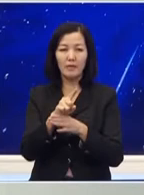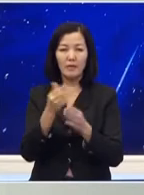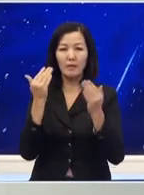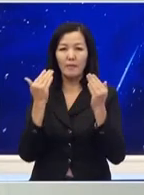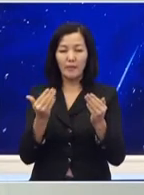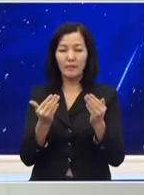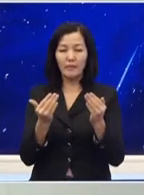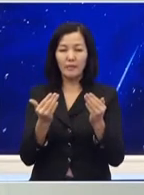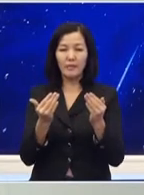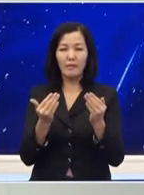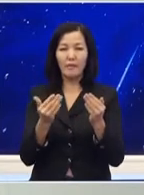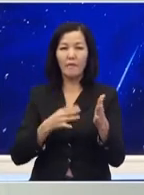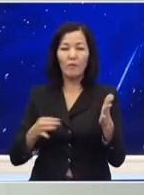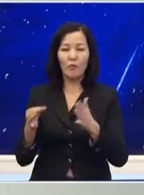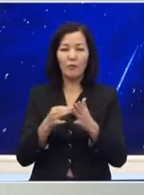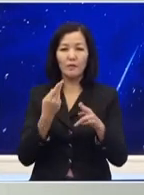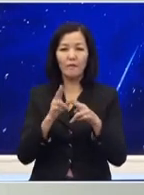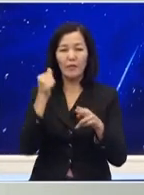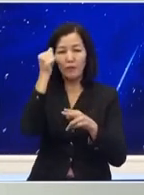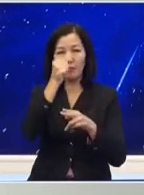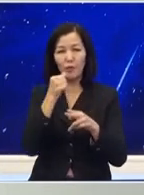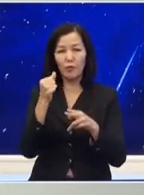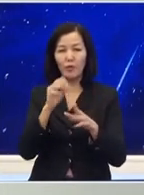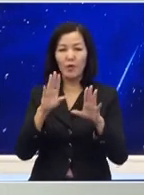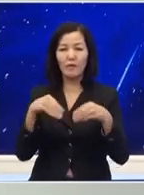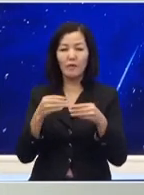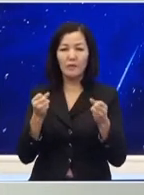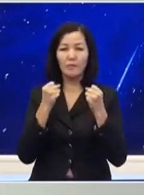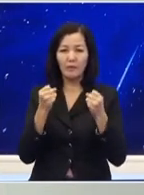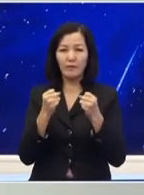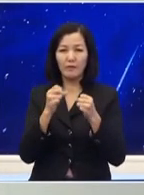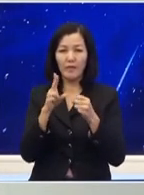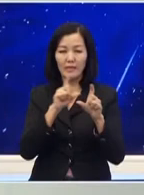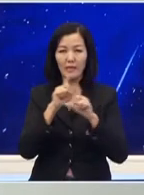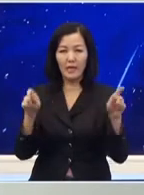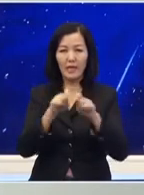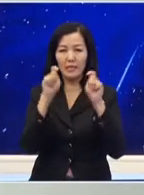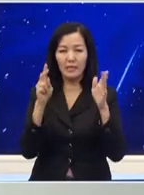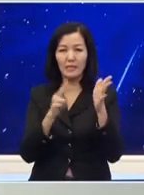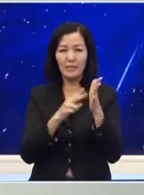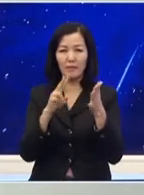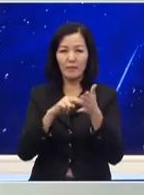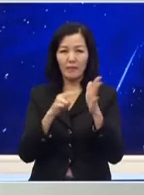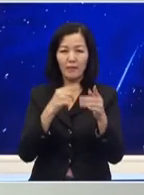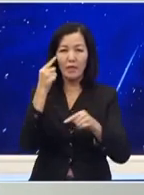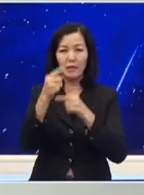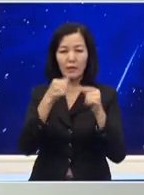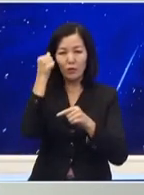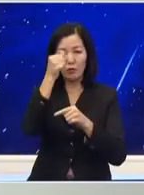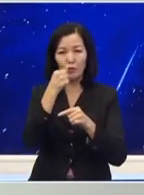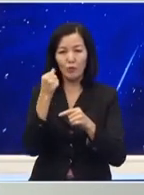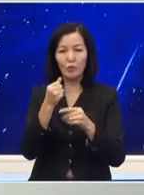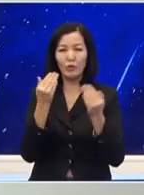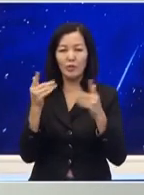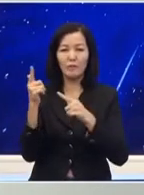По поручению Ельбасы в области в этом году в эксплуатацию сданы 12 спортивных комплексов. Открытие еще 7 запланировано на следующий год. Наряду с